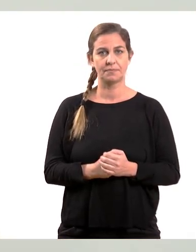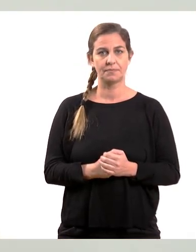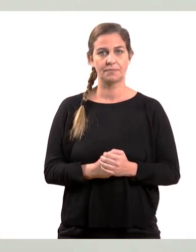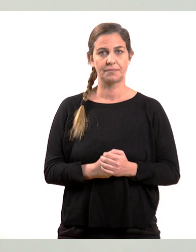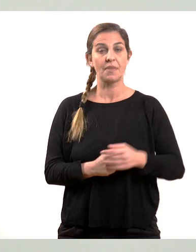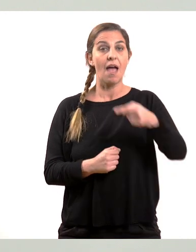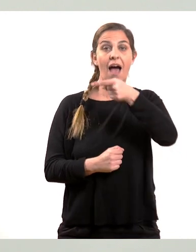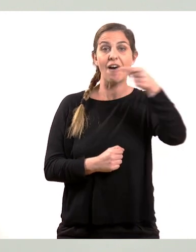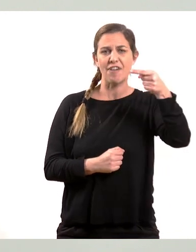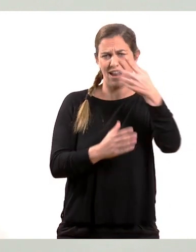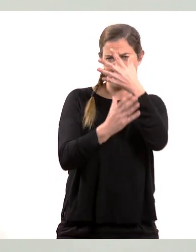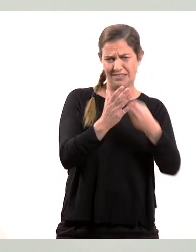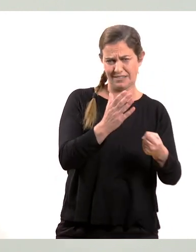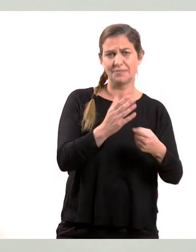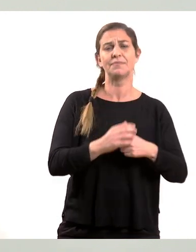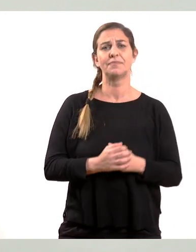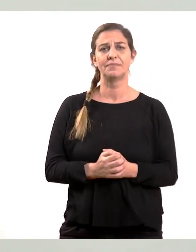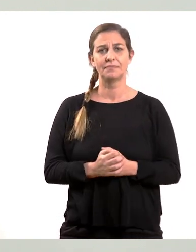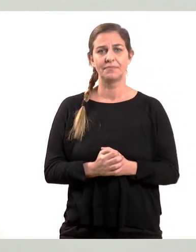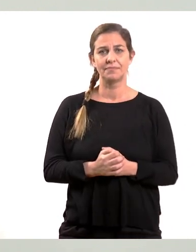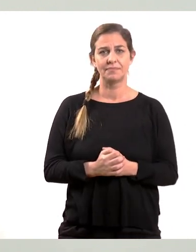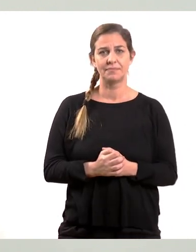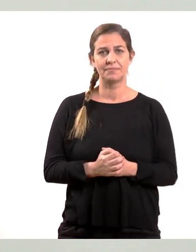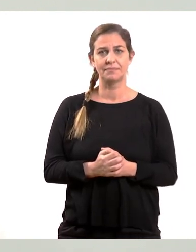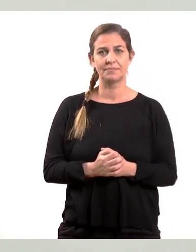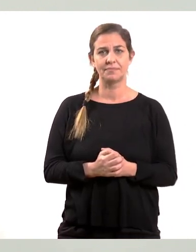Και αφαιρέσεις.